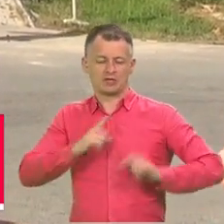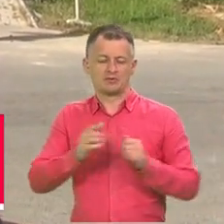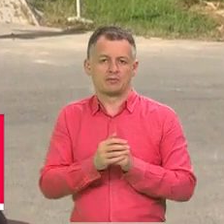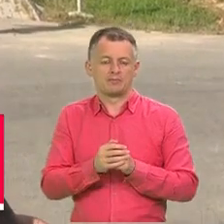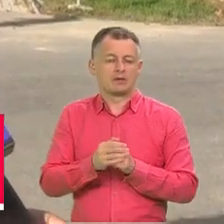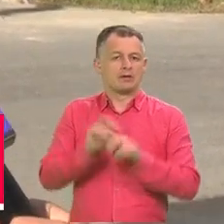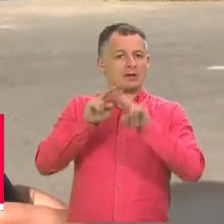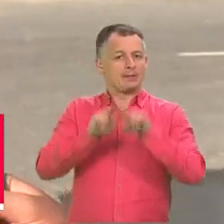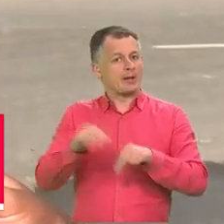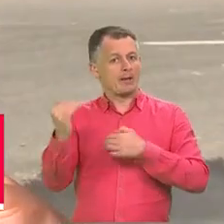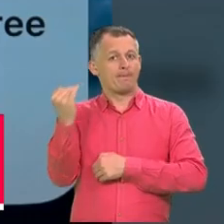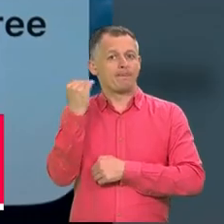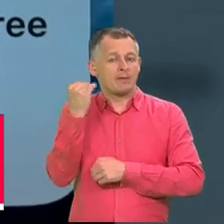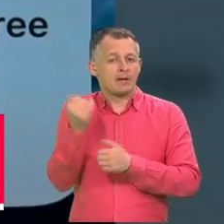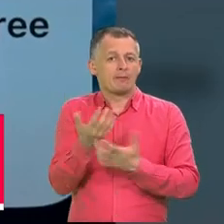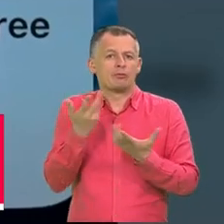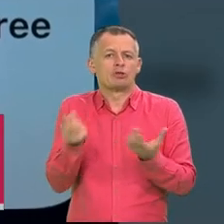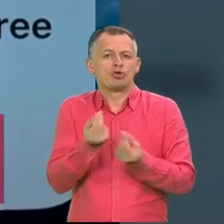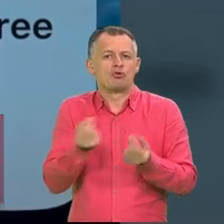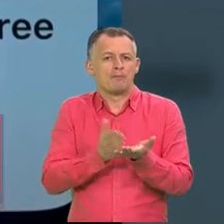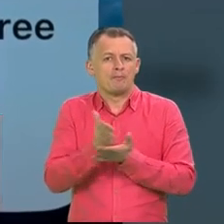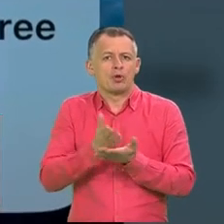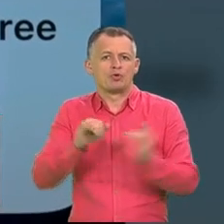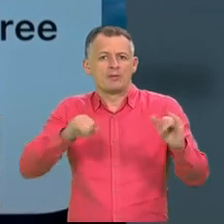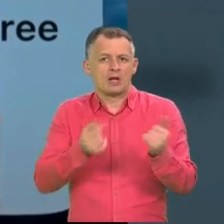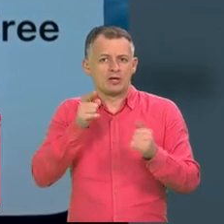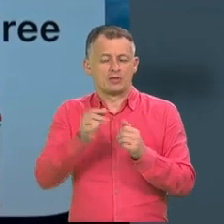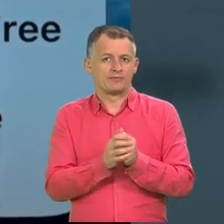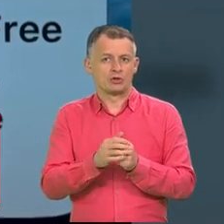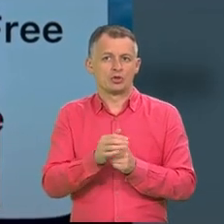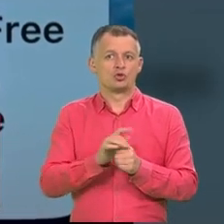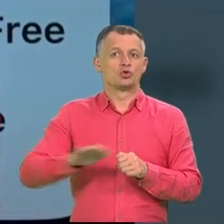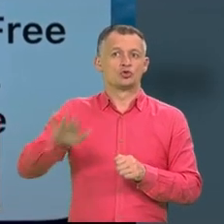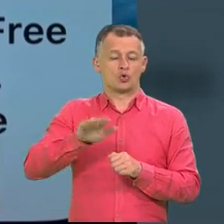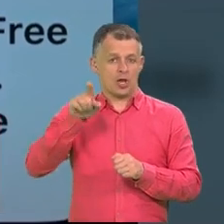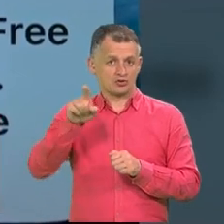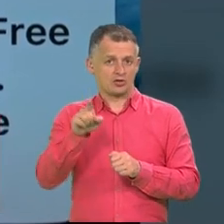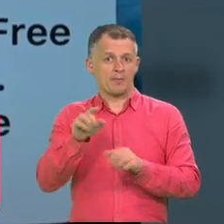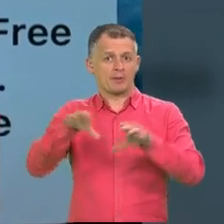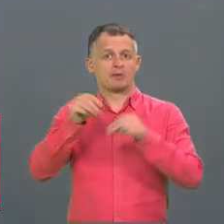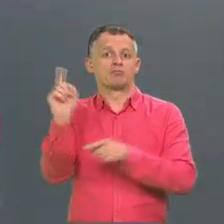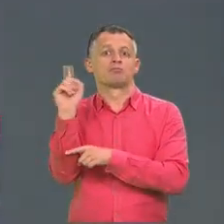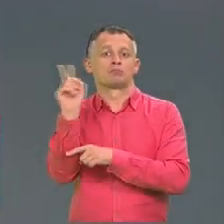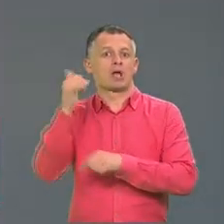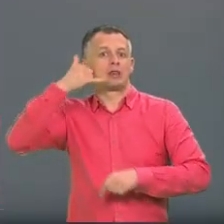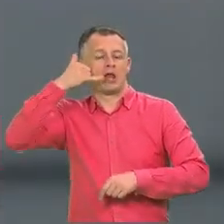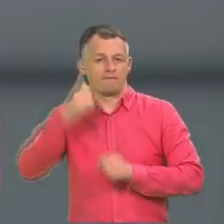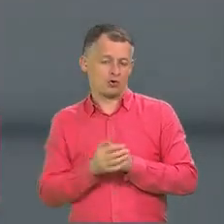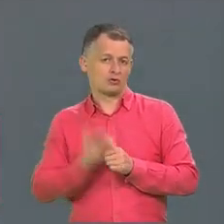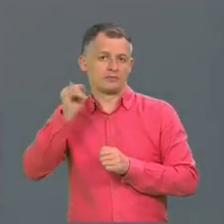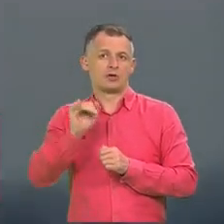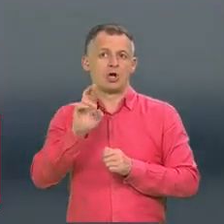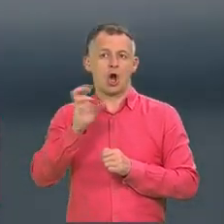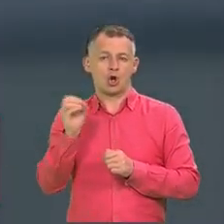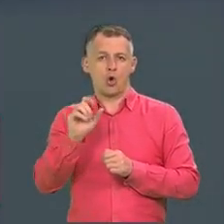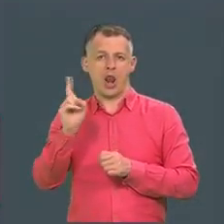de dese incidente aici. În zona Mamaia, Năvodari, pompierii au transmis un mesaj prin RoAlert și au cerut oamenilor să evite zona și să lase